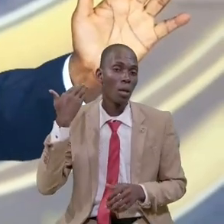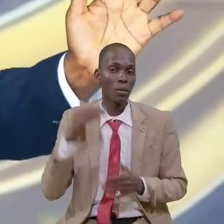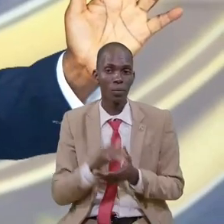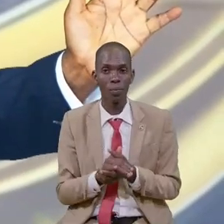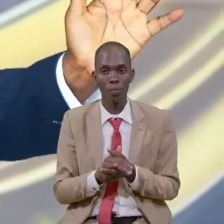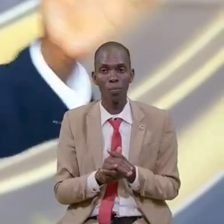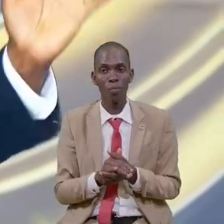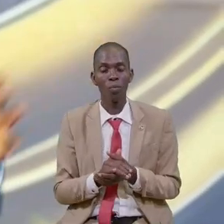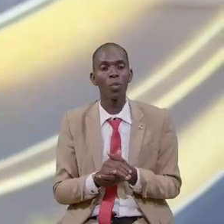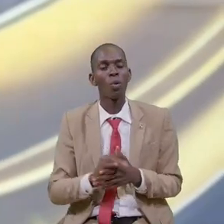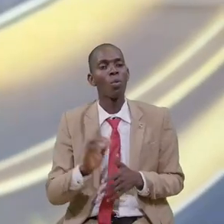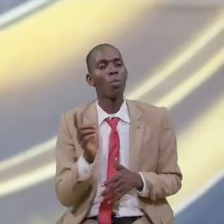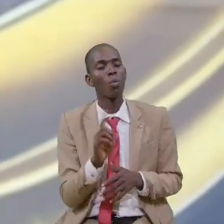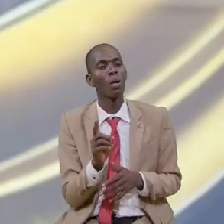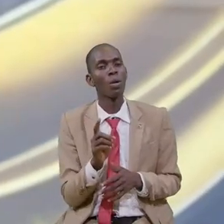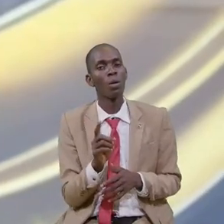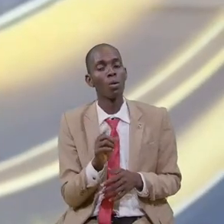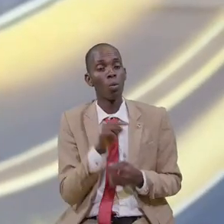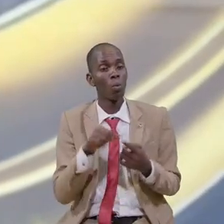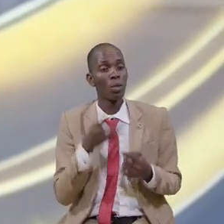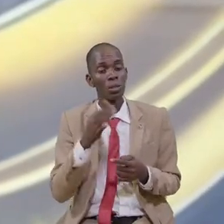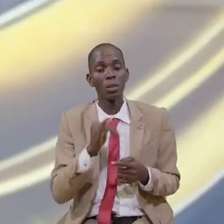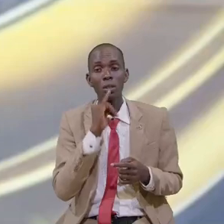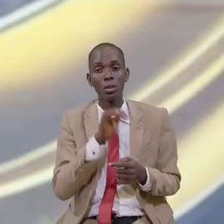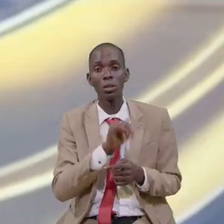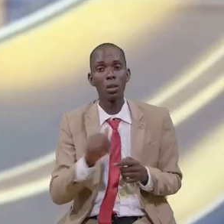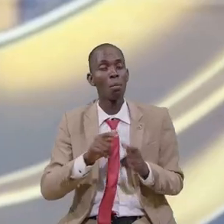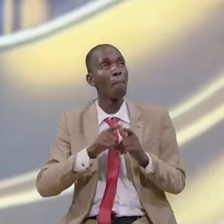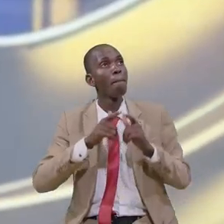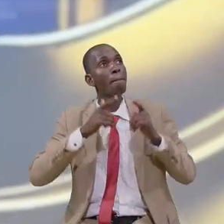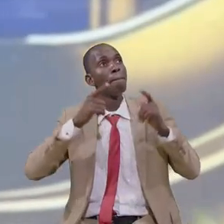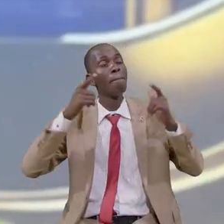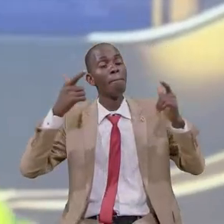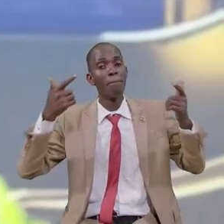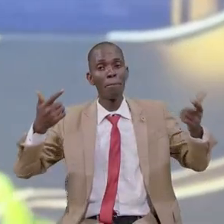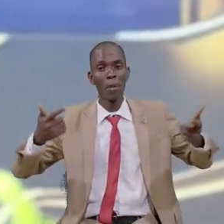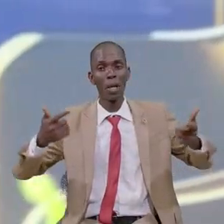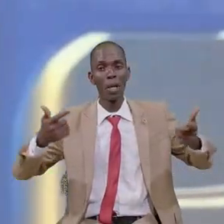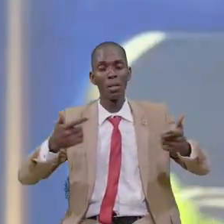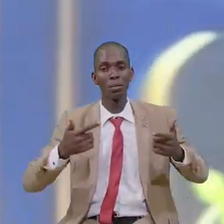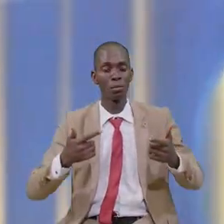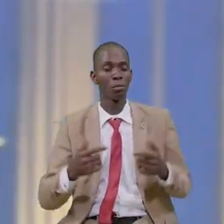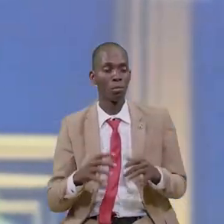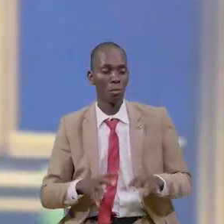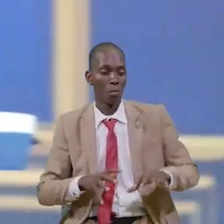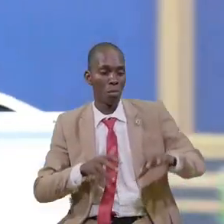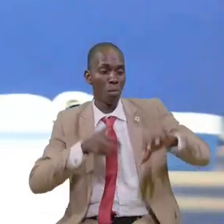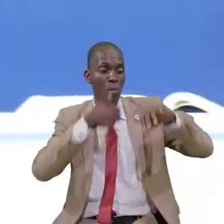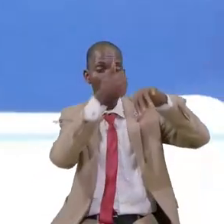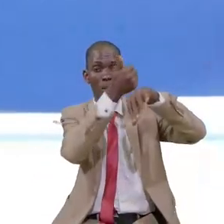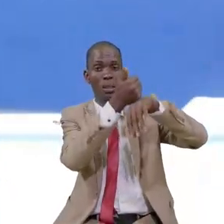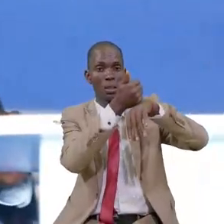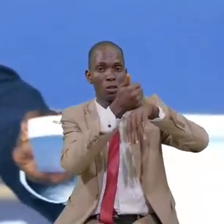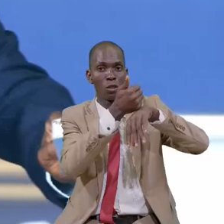quand c'est une montagne, les gens dans ce pays-là, ils essayaient de tracer une route